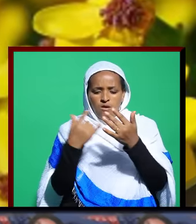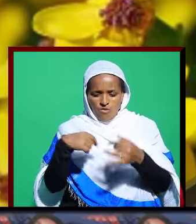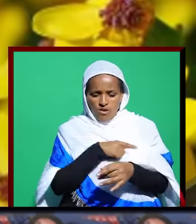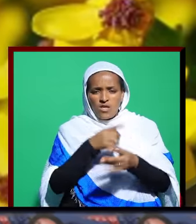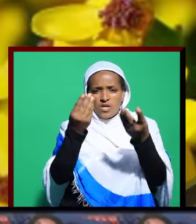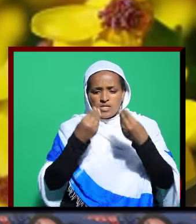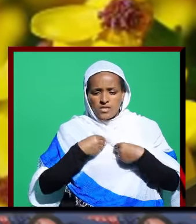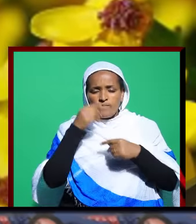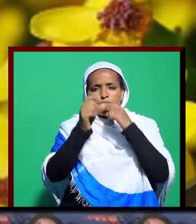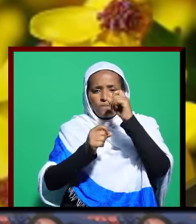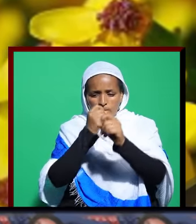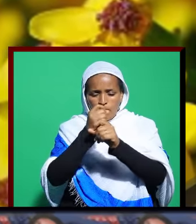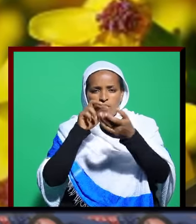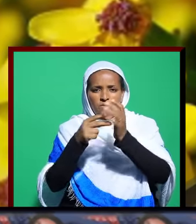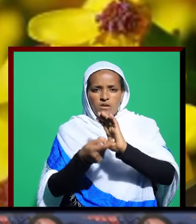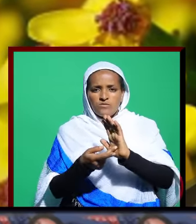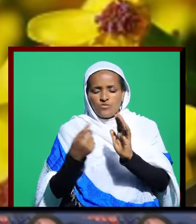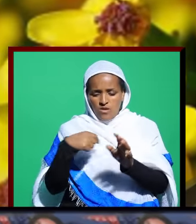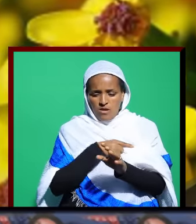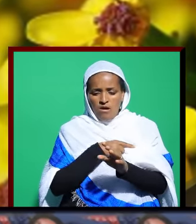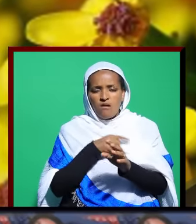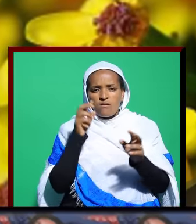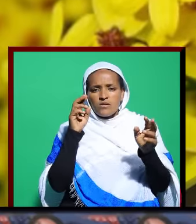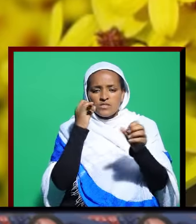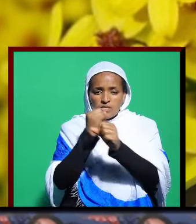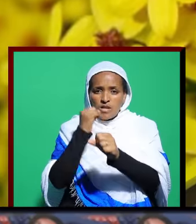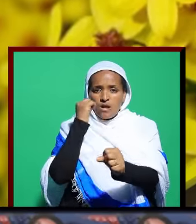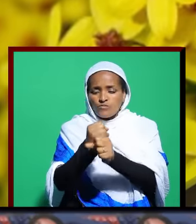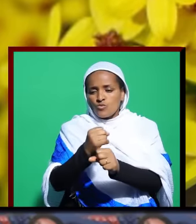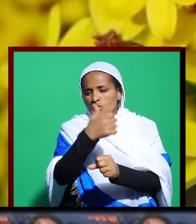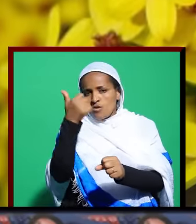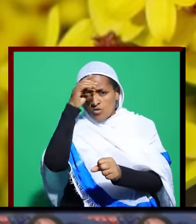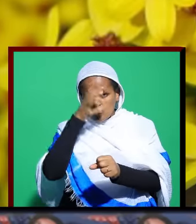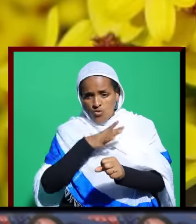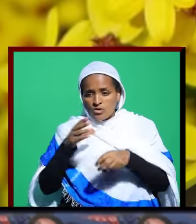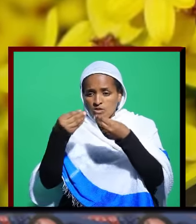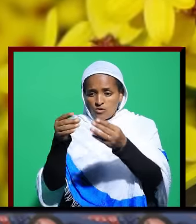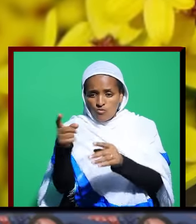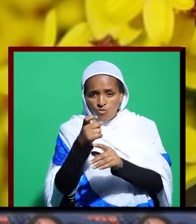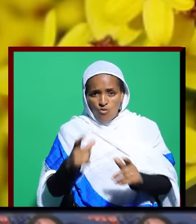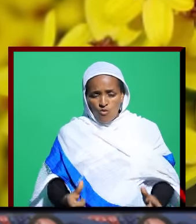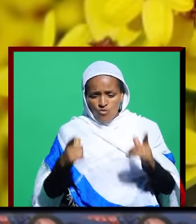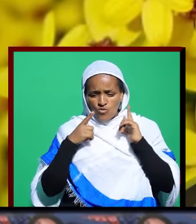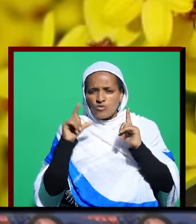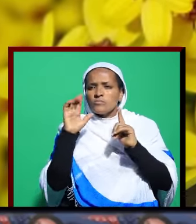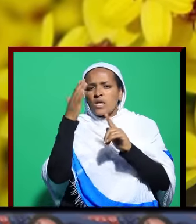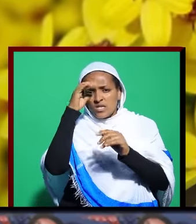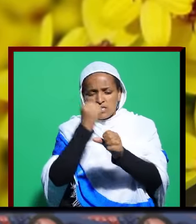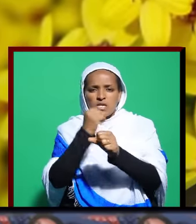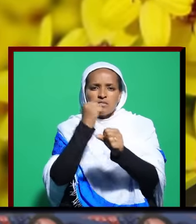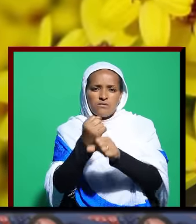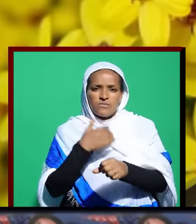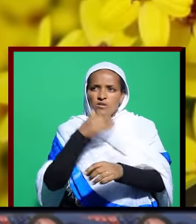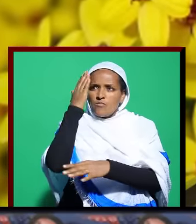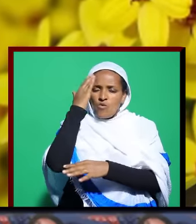ከነትርፉ ወስዶ ነበር። አሁን ለእኛ የተሰጠን እድሜ ማለት ነው፣ ያባከነው እድሜ ስራ ለሚሰሩ ለሌሎች ሰዎች ተሰጥቶ ቢሆን ኖሮ ምን አይነት